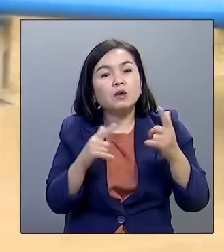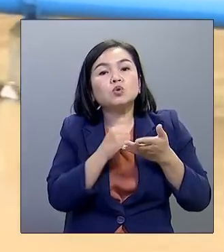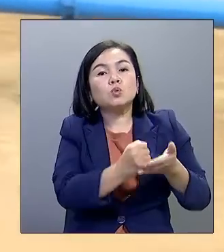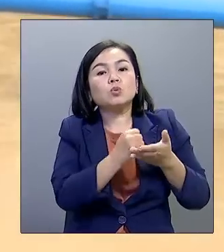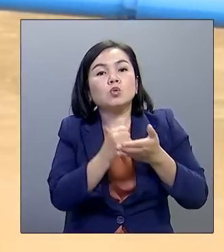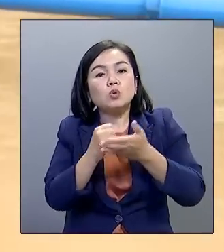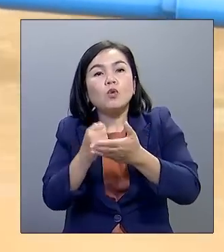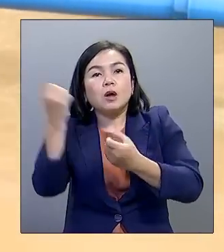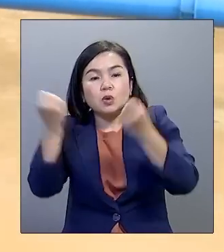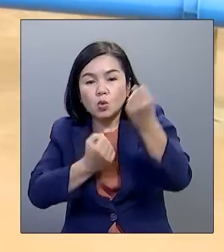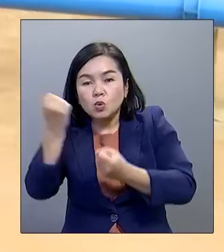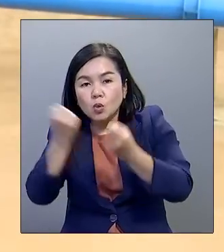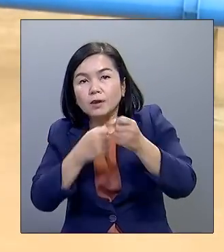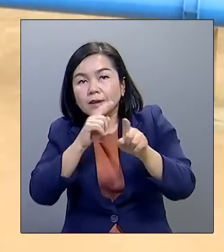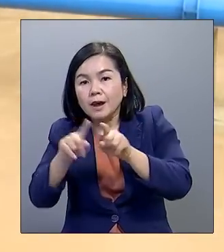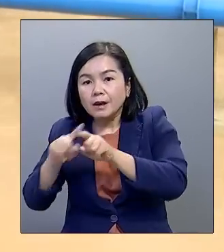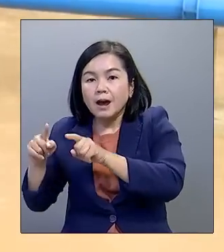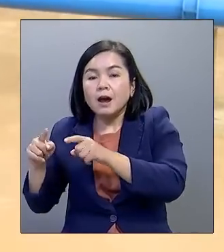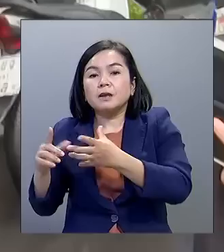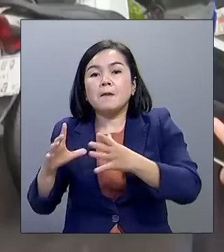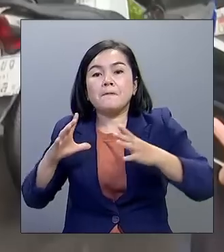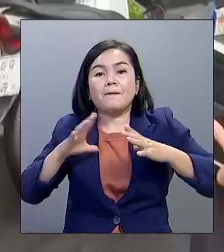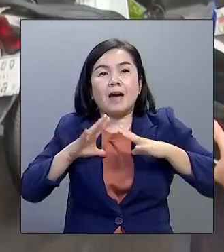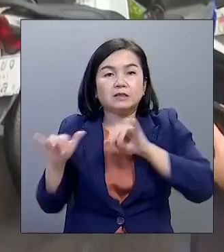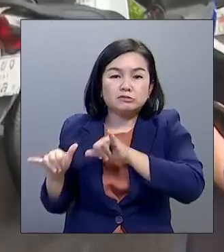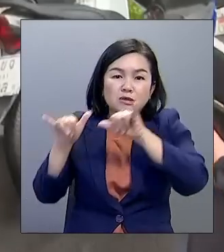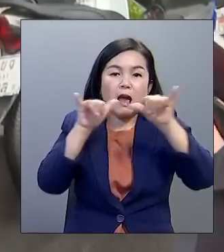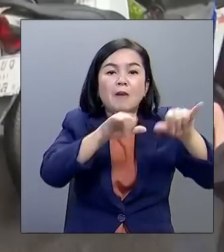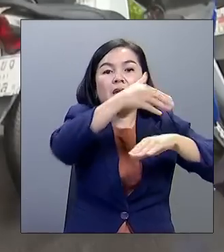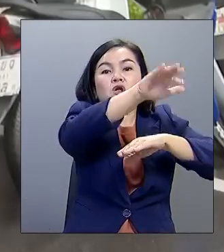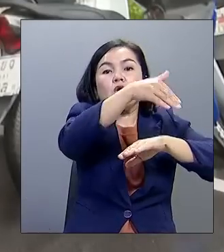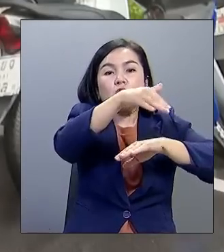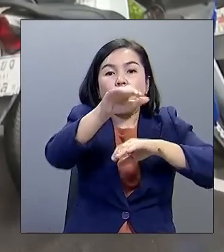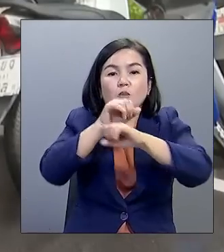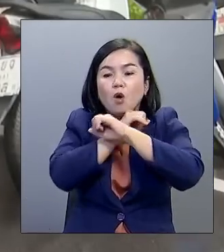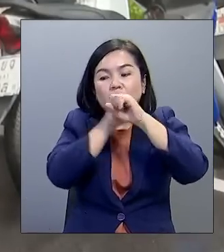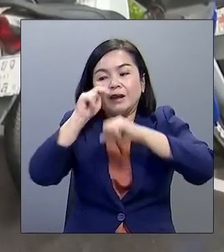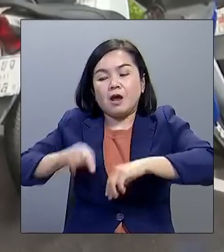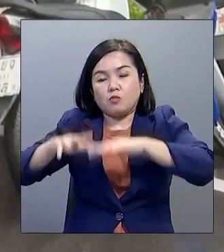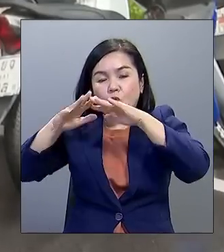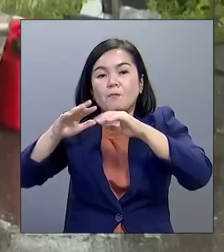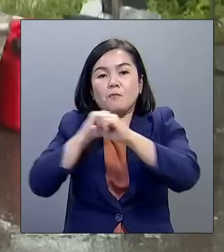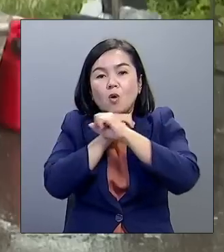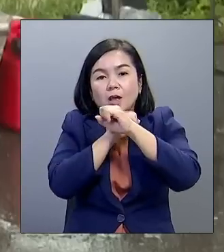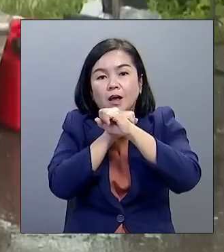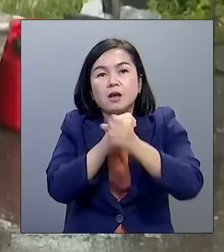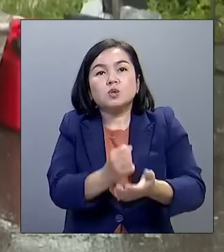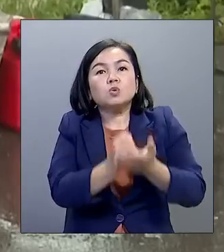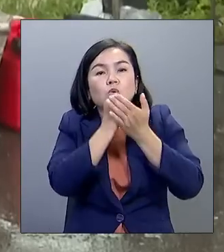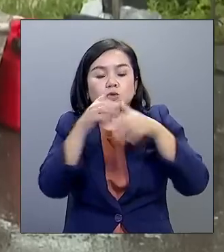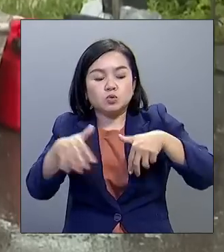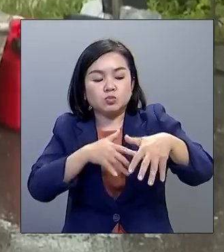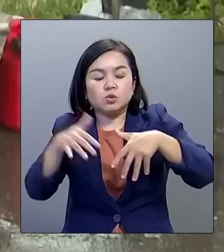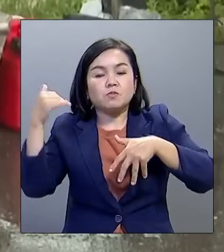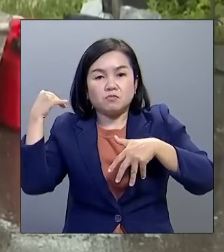มทั้งรถยนต์และยานพาหนะต่างๆจอดไว้ริมถนนที่อยู่สูงกว่าเพื่อที่จะป้องกันความเสียหายและใช้ช่วยเหลือชาวบ้านในพื้